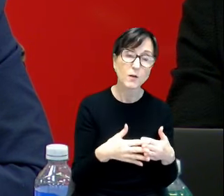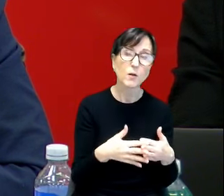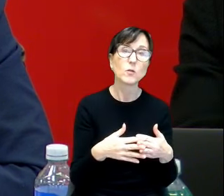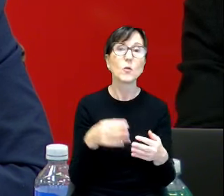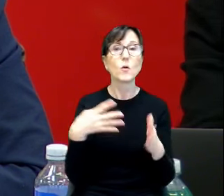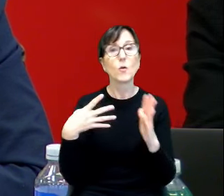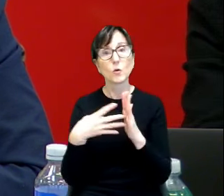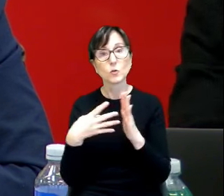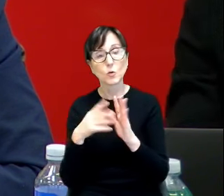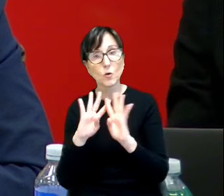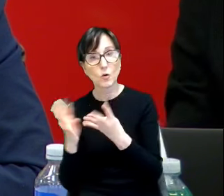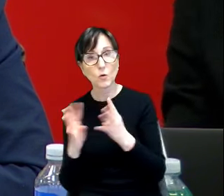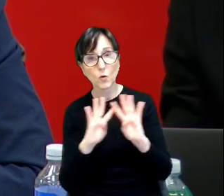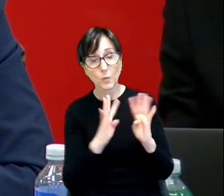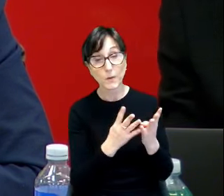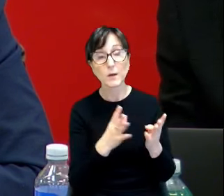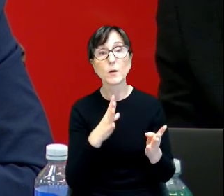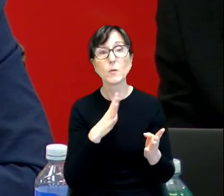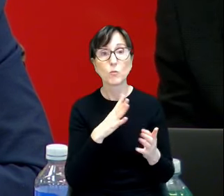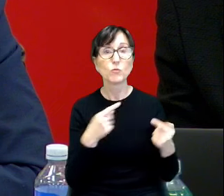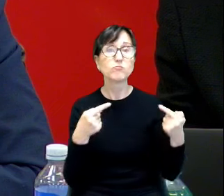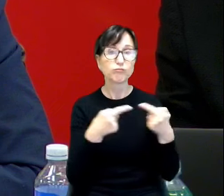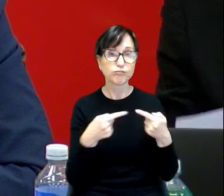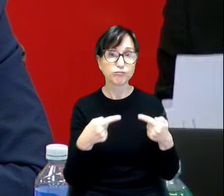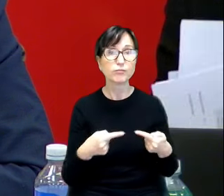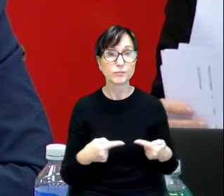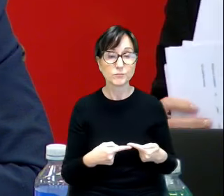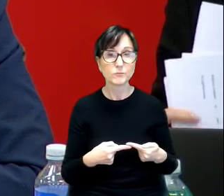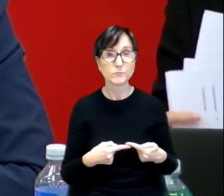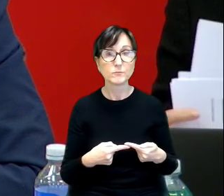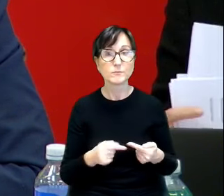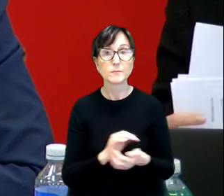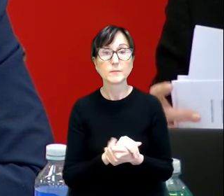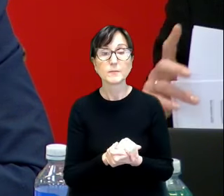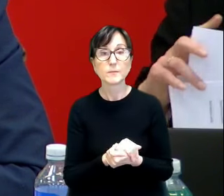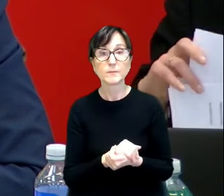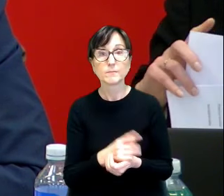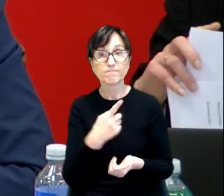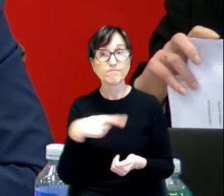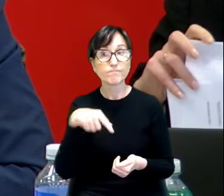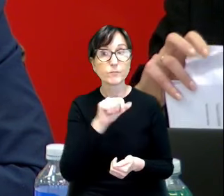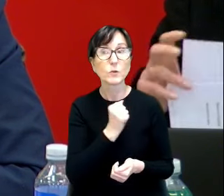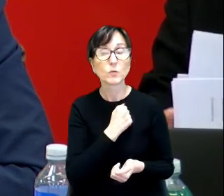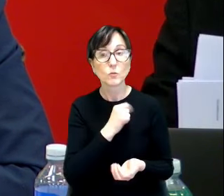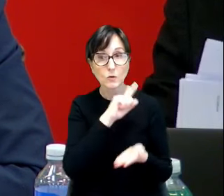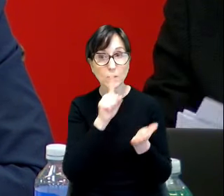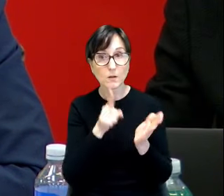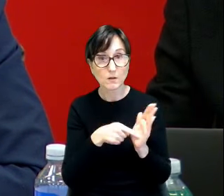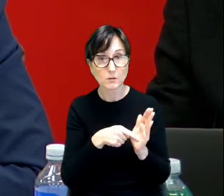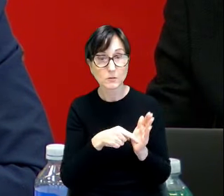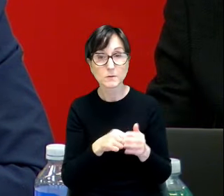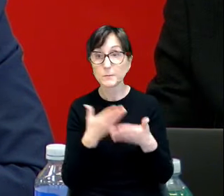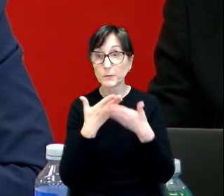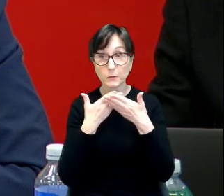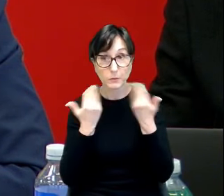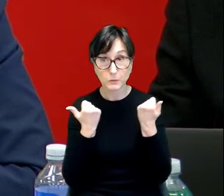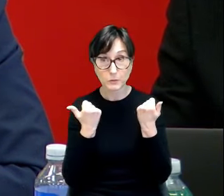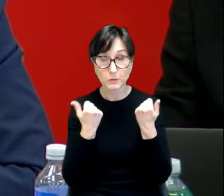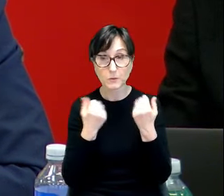ir buvo pritarta be pastabų ar būtų klausimų pranešėjai nėra